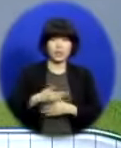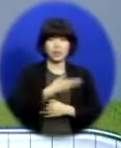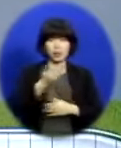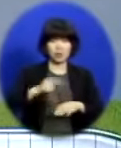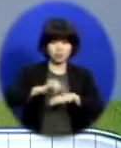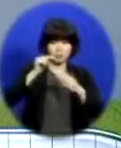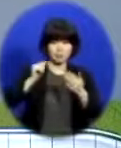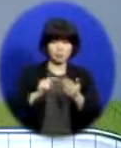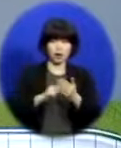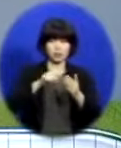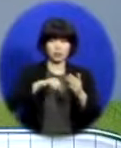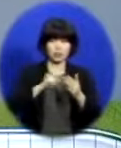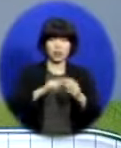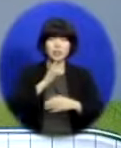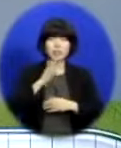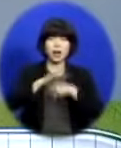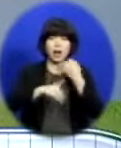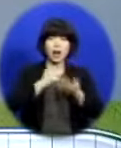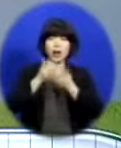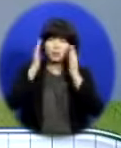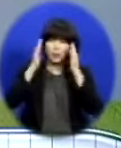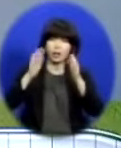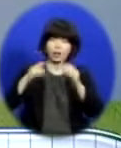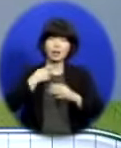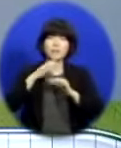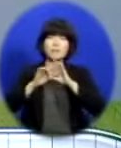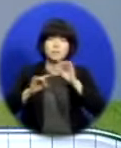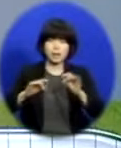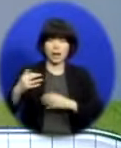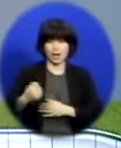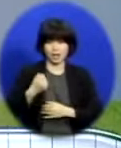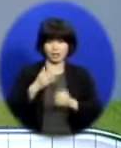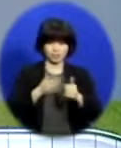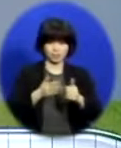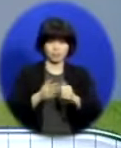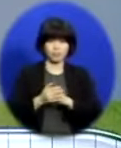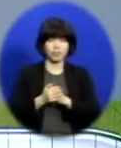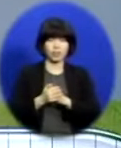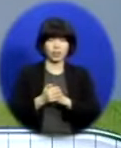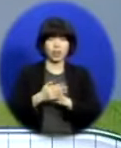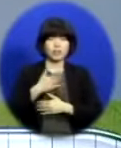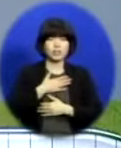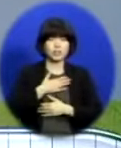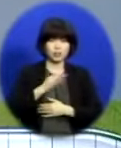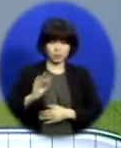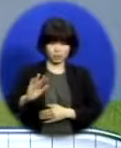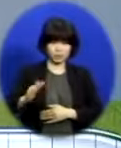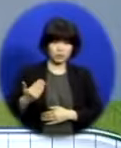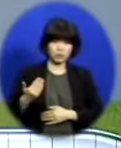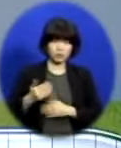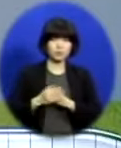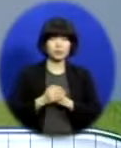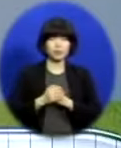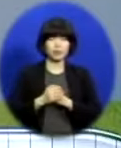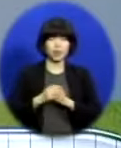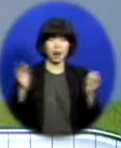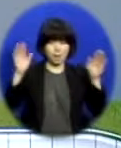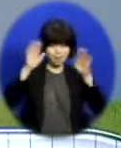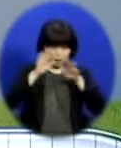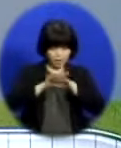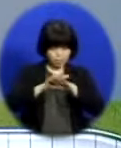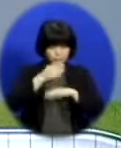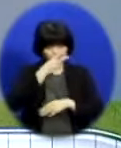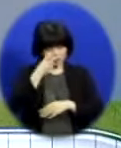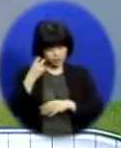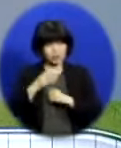마음에 정말 하나님을 향한 갈급함을 가져보세요 저는 요즘에 밤에 잠을 잘